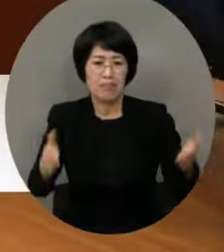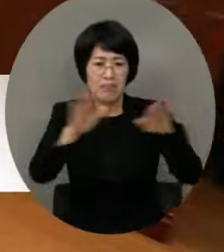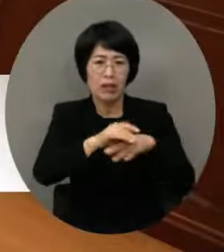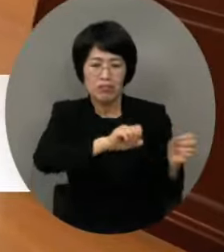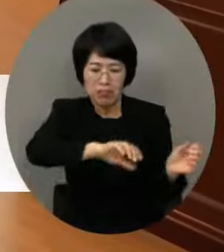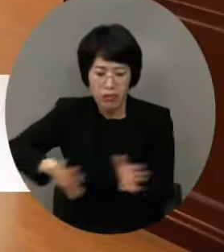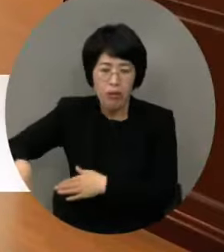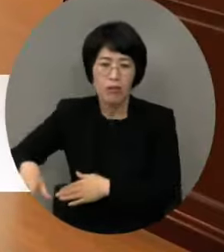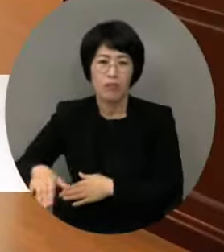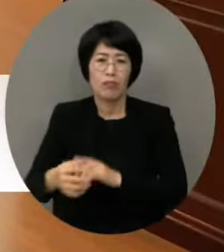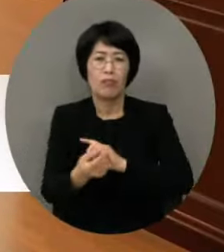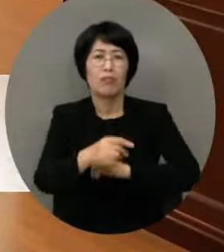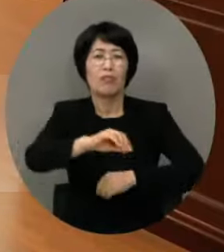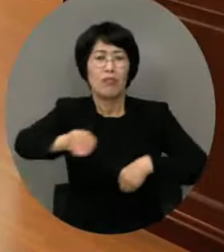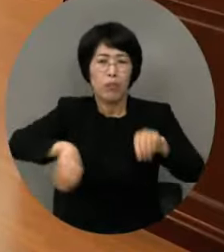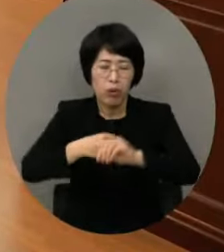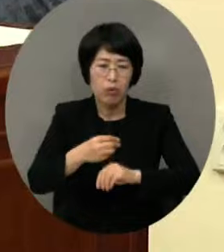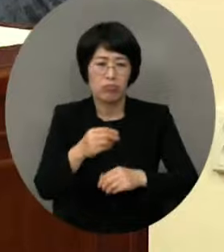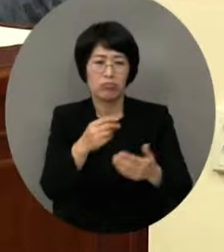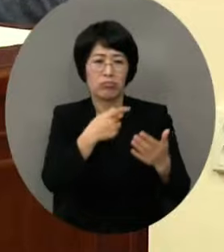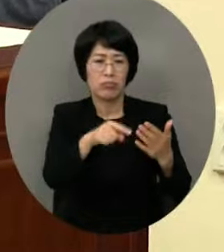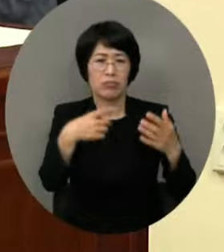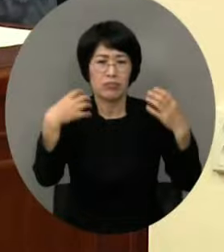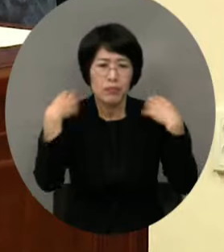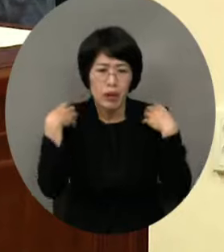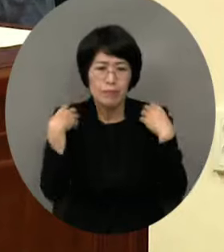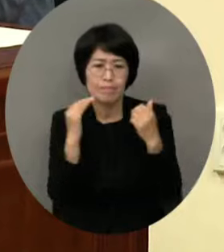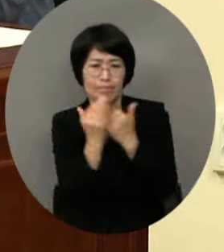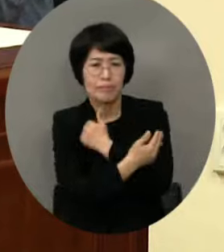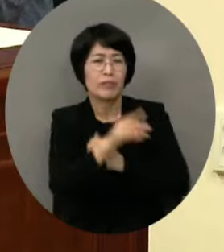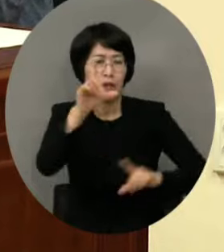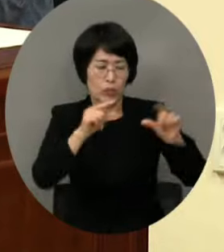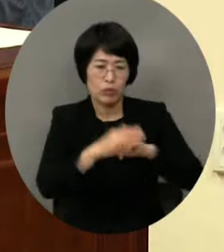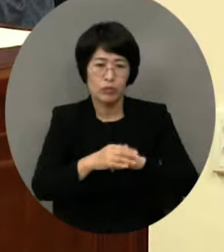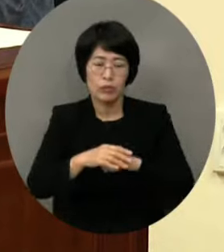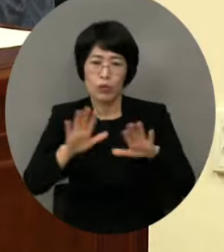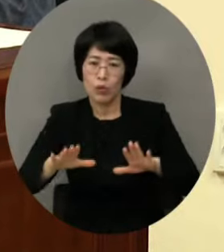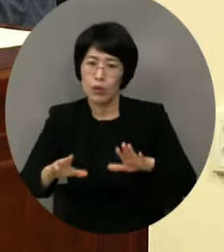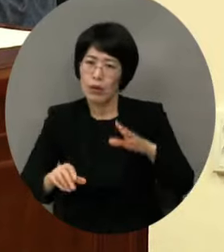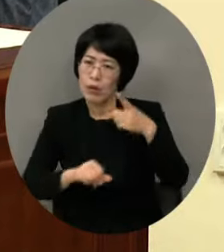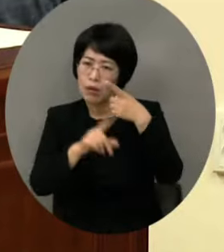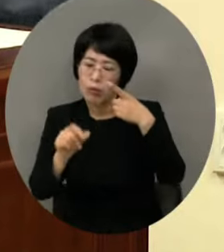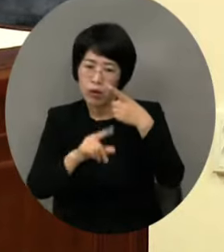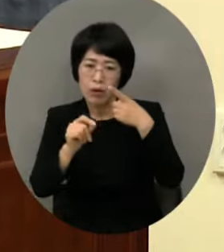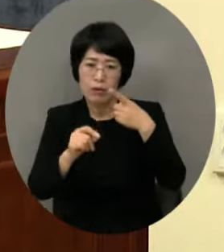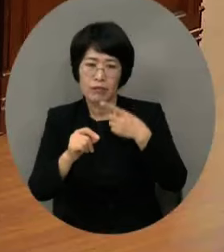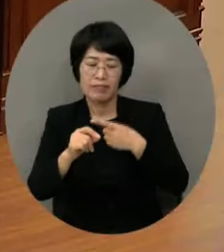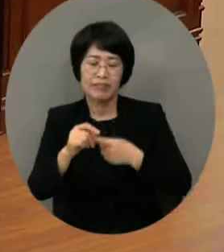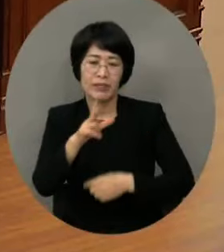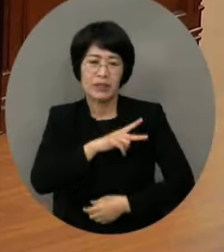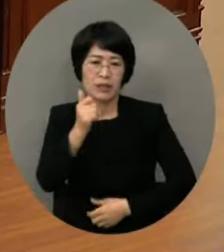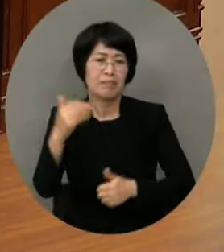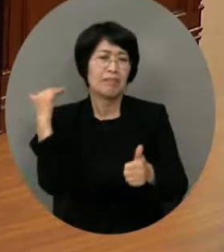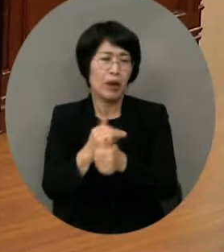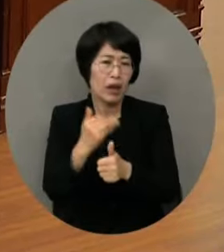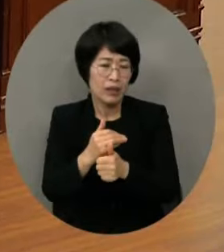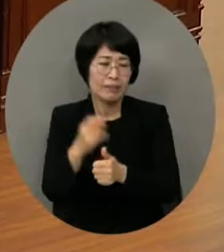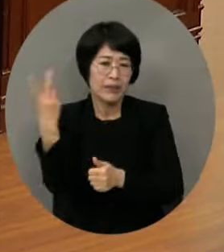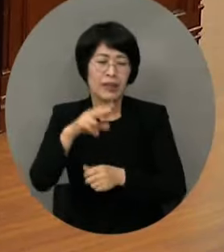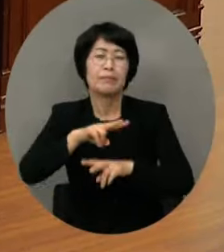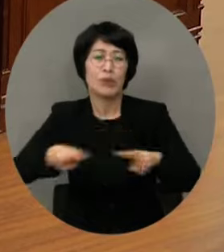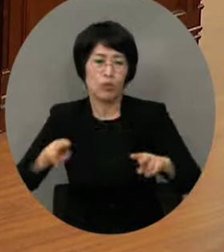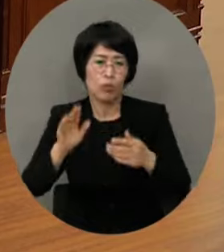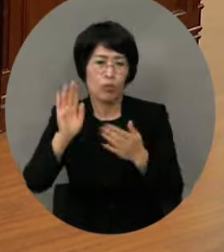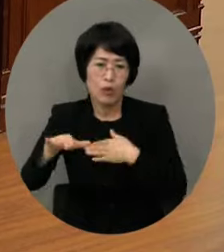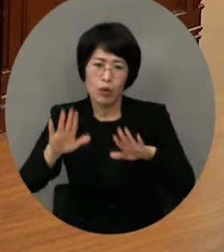오히려 집행부를 두둔하고 나섰습니다. 올해 초 의장 불신임안을 냈다 철회한 데 이어 의장을 견제하기